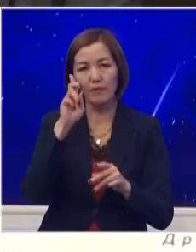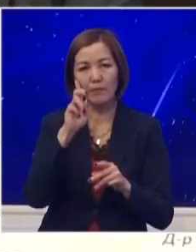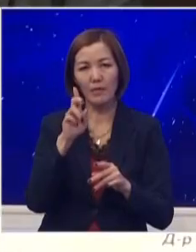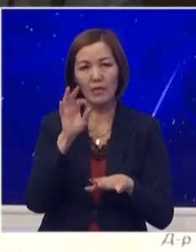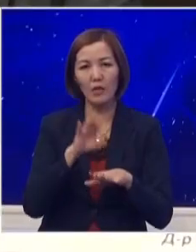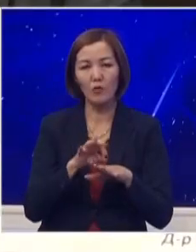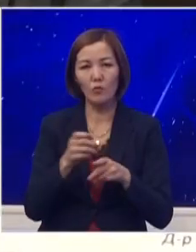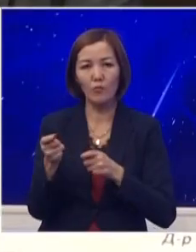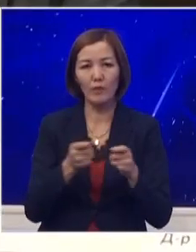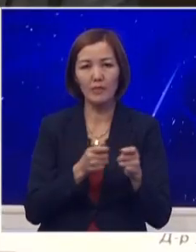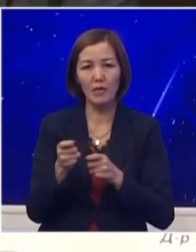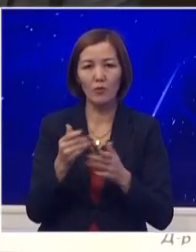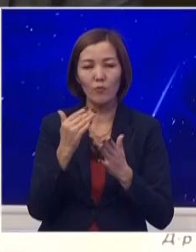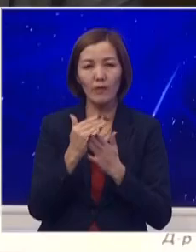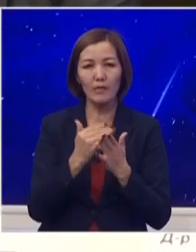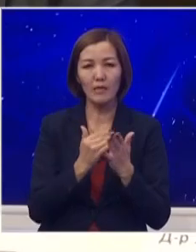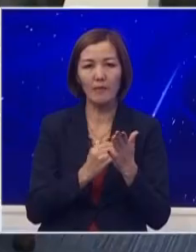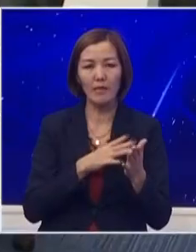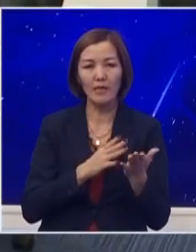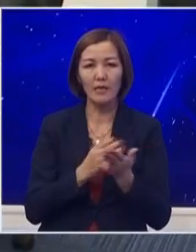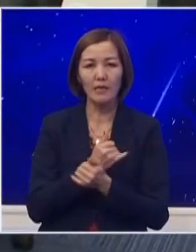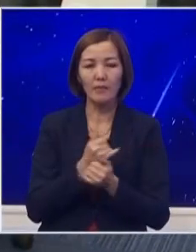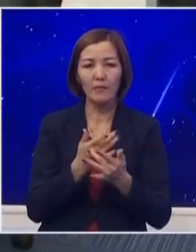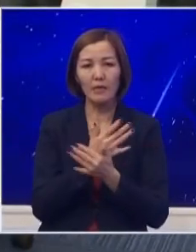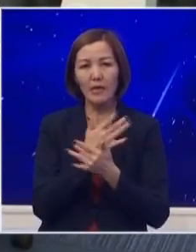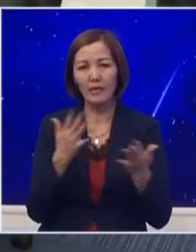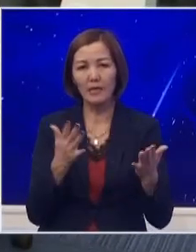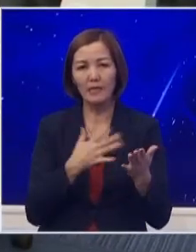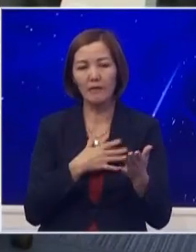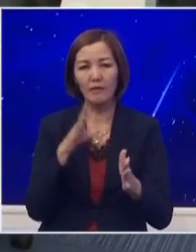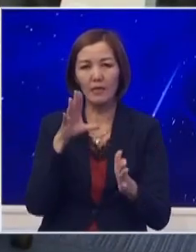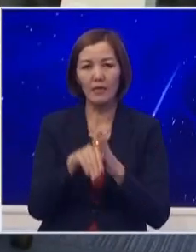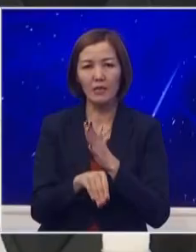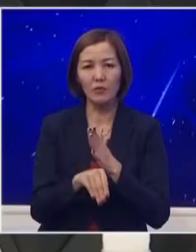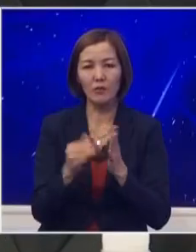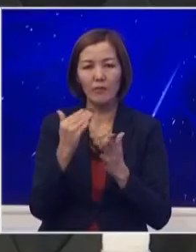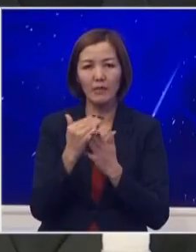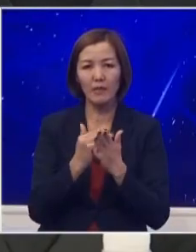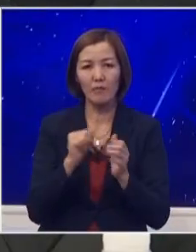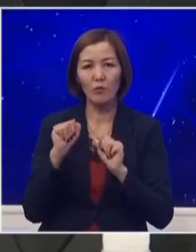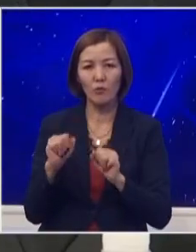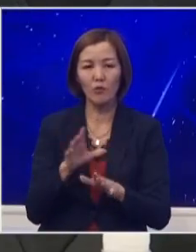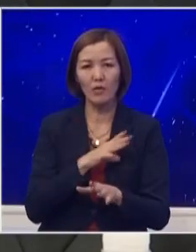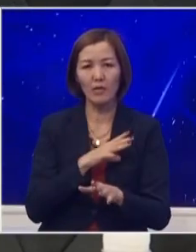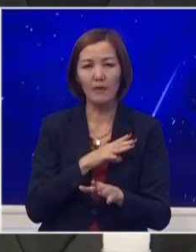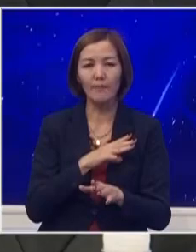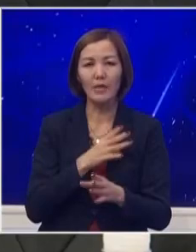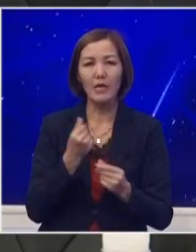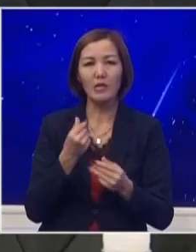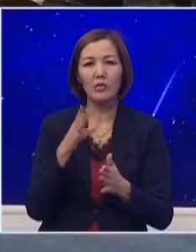аурулардың басқару бағдарламаларын патронаждық қызметтің әмбебап прогрессивті моделін енгізуге арналған бағдарламаларды